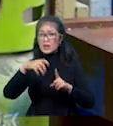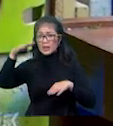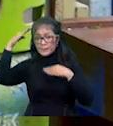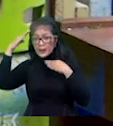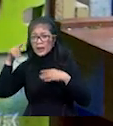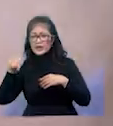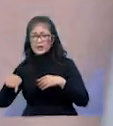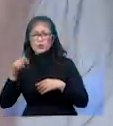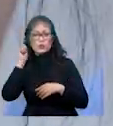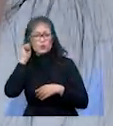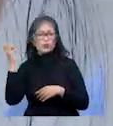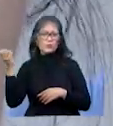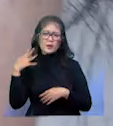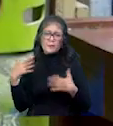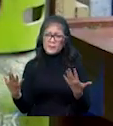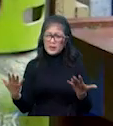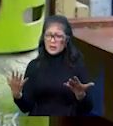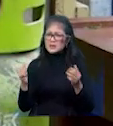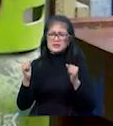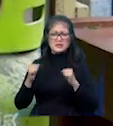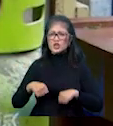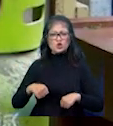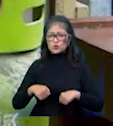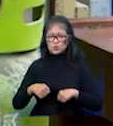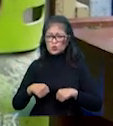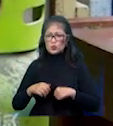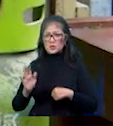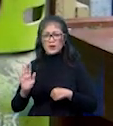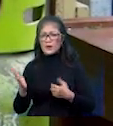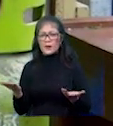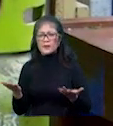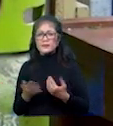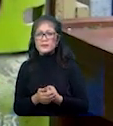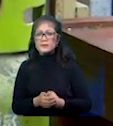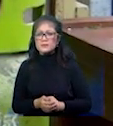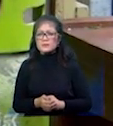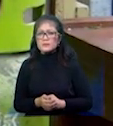nanggepin itu gimana bu ya tidak setuju gitu ya